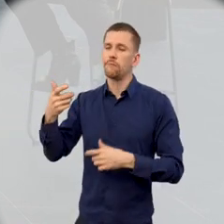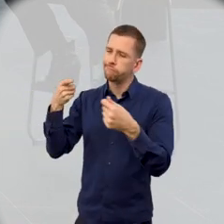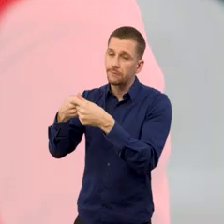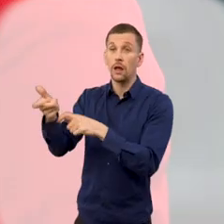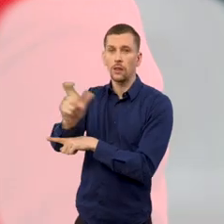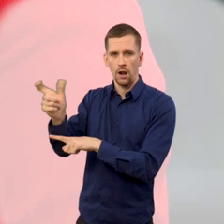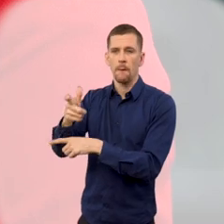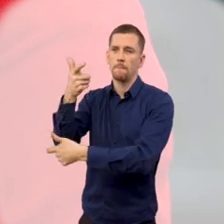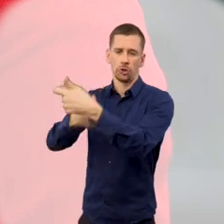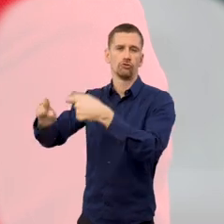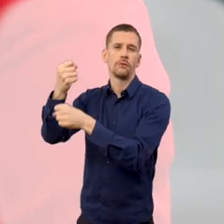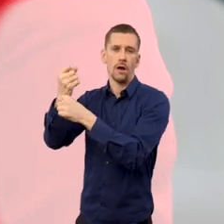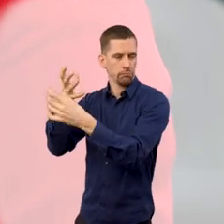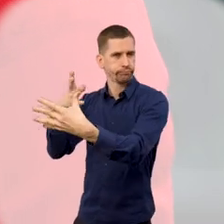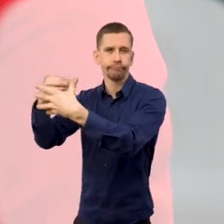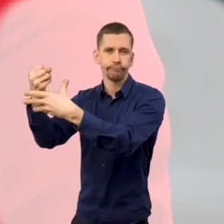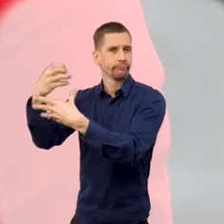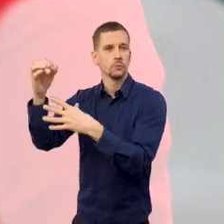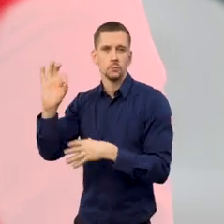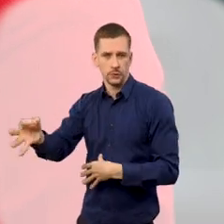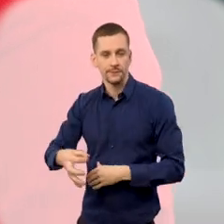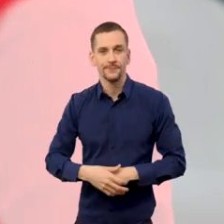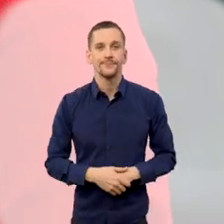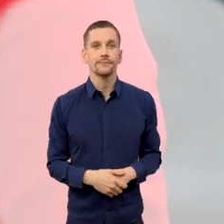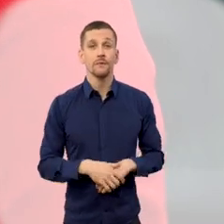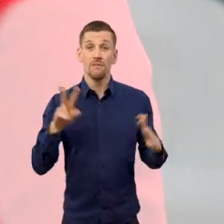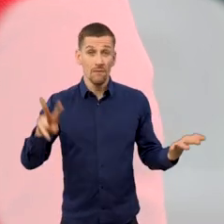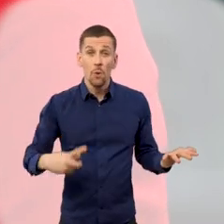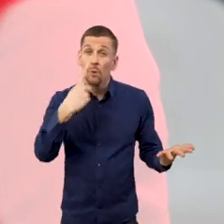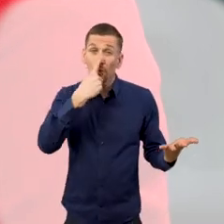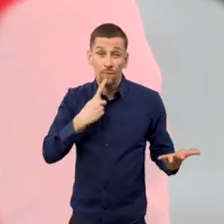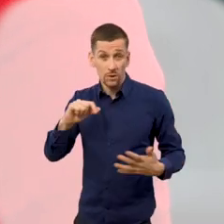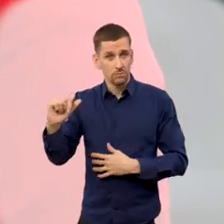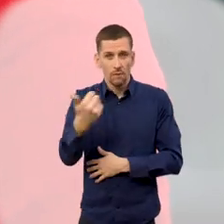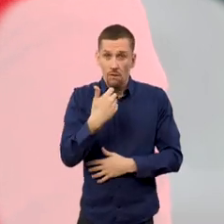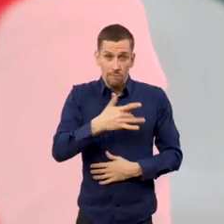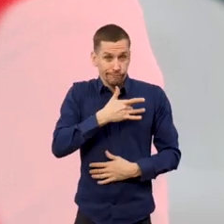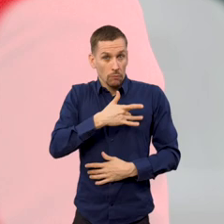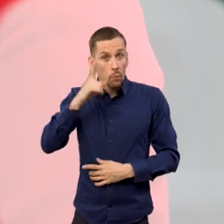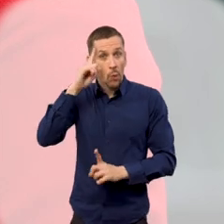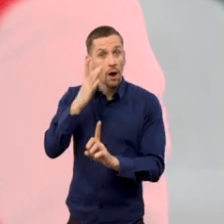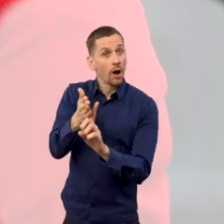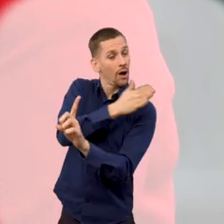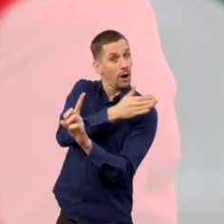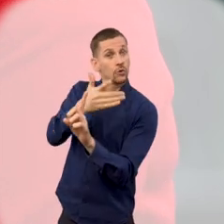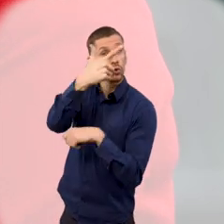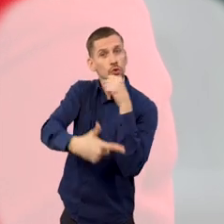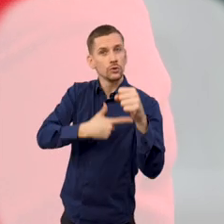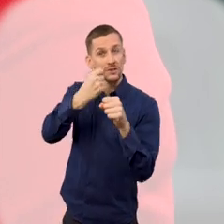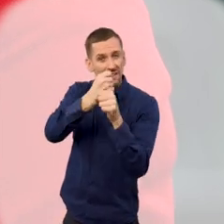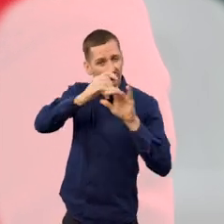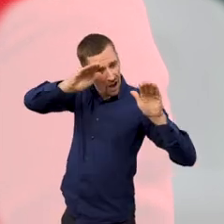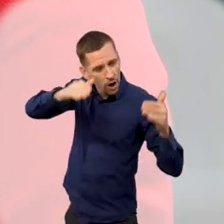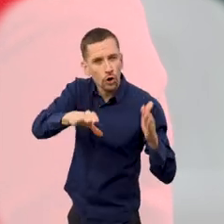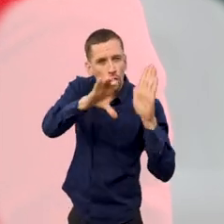c'est via l'alternance. Et donc là, c'est vrai que c'est des profils qui sont assez intéressants puisqu'ils ont déjà 2 ans de code